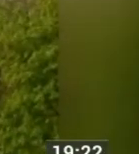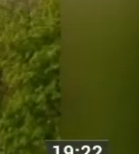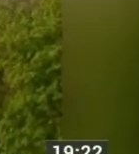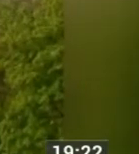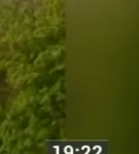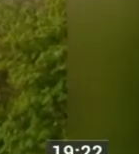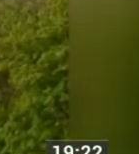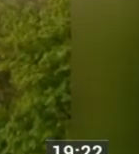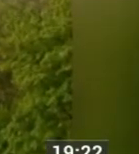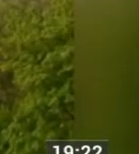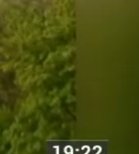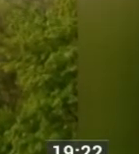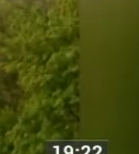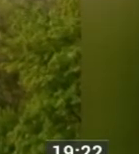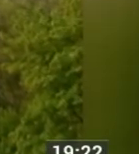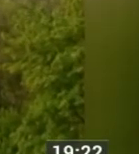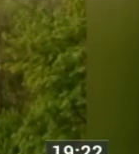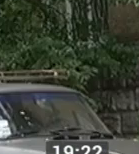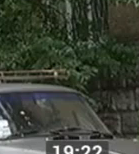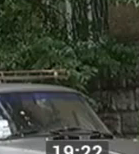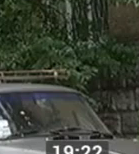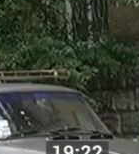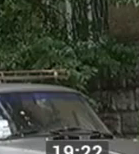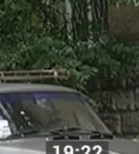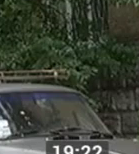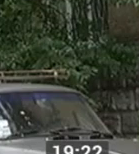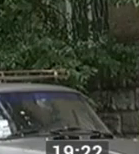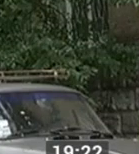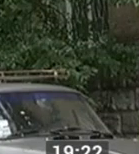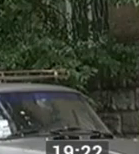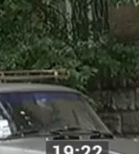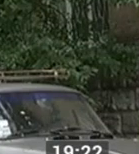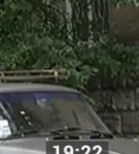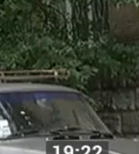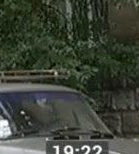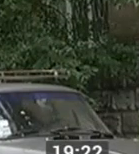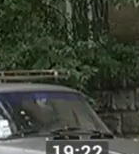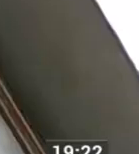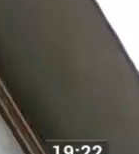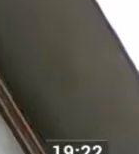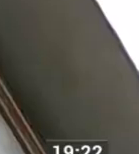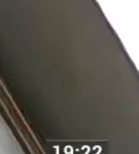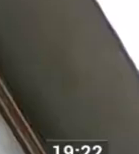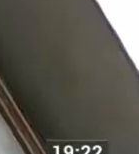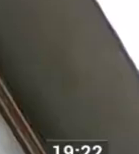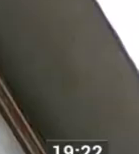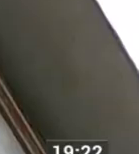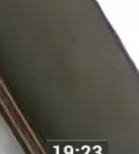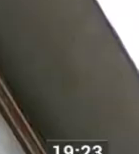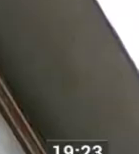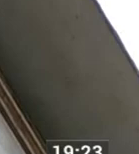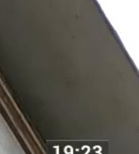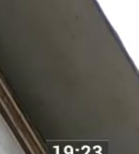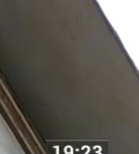мальовничим ландшафтом. З роками район занепав, оскільки трамвайна колія була розібрана, інфраструктура не розвивалася,